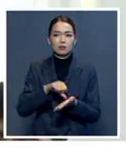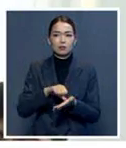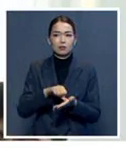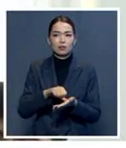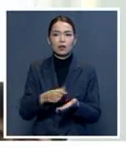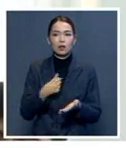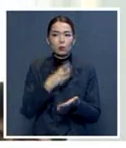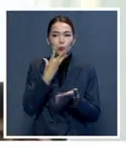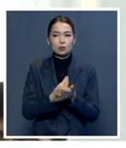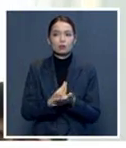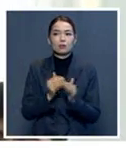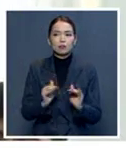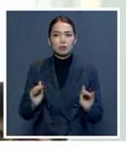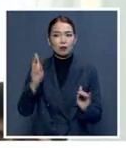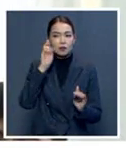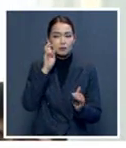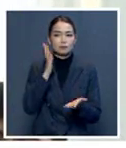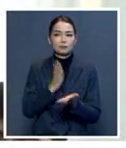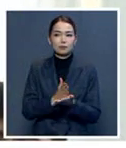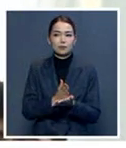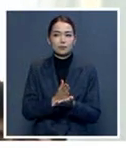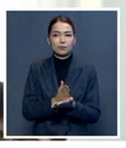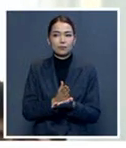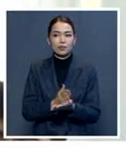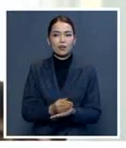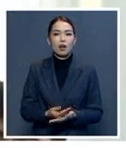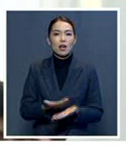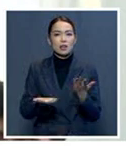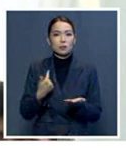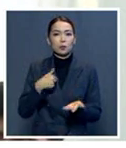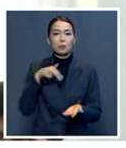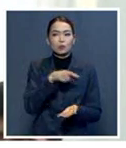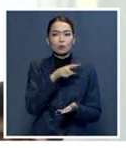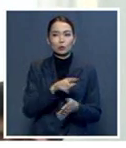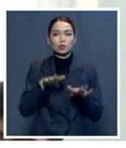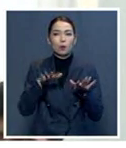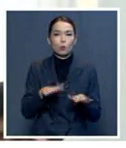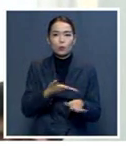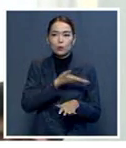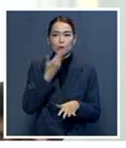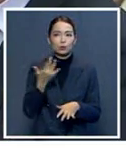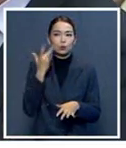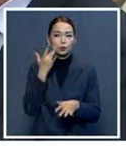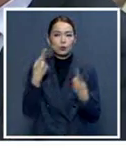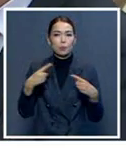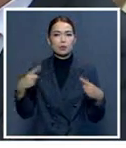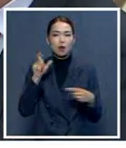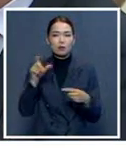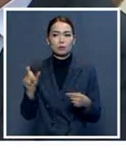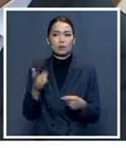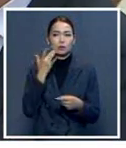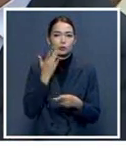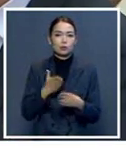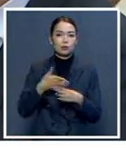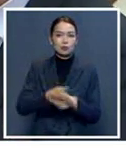балабақша бар, мемлекеттік. Мен оған барсам, ол жерде үнемі орын болмайды. Басқа аудандардан келіп жатады ол балалар. Одан кейін Астананың